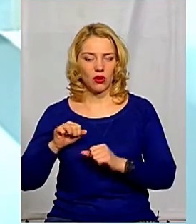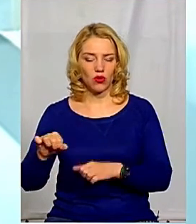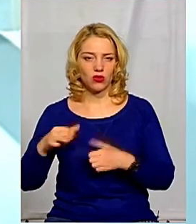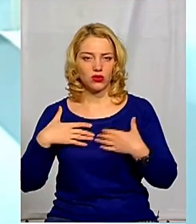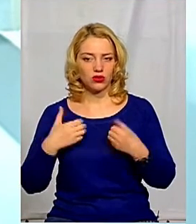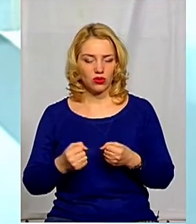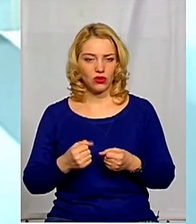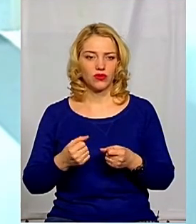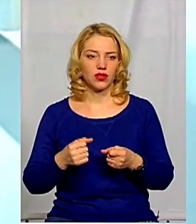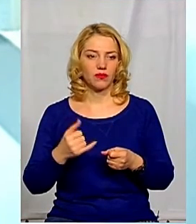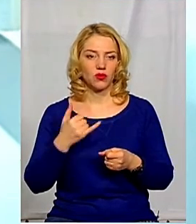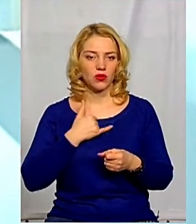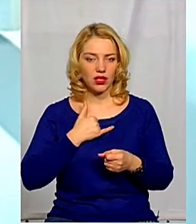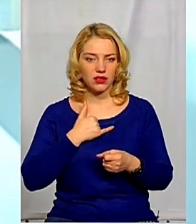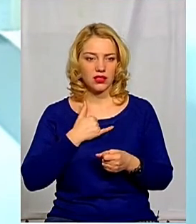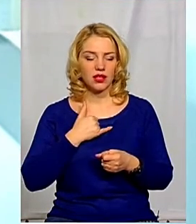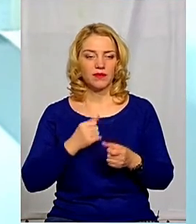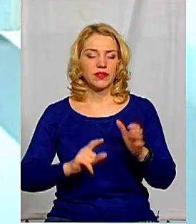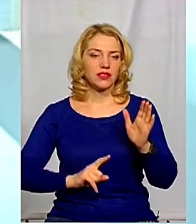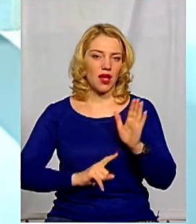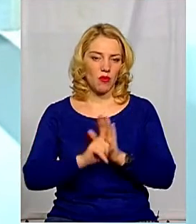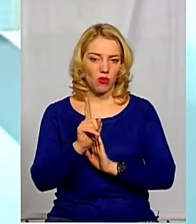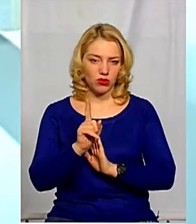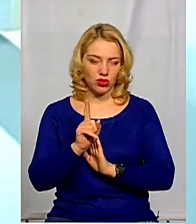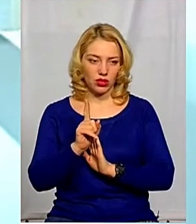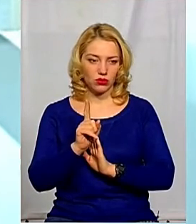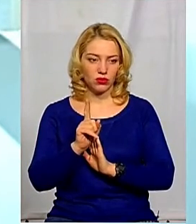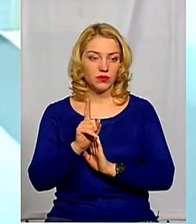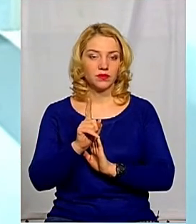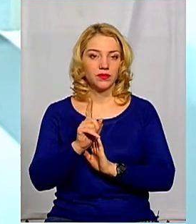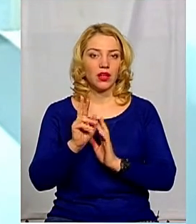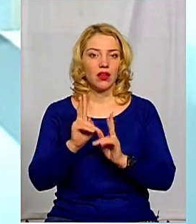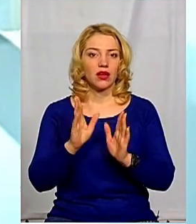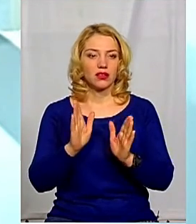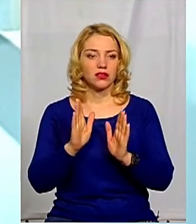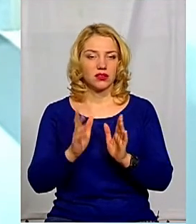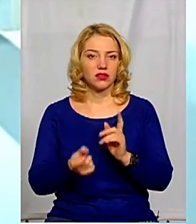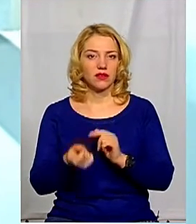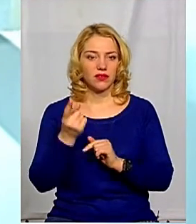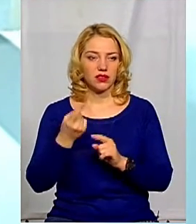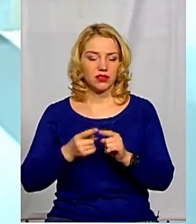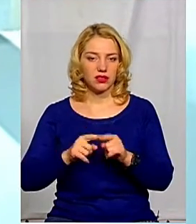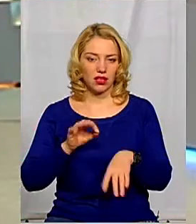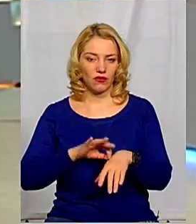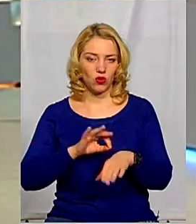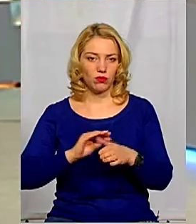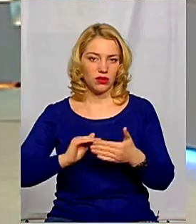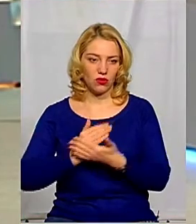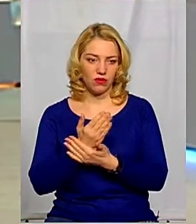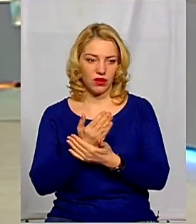охорони здоров'я. В нас з самого початку тільки з'явилася ця хвороба